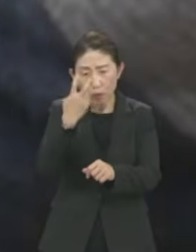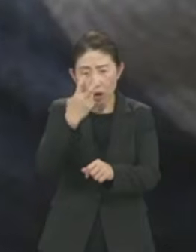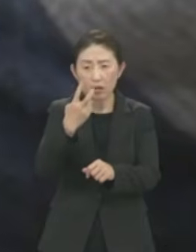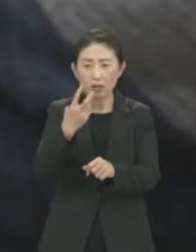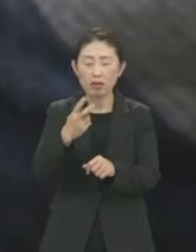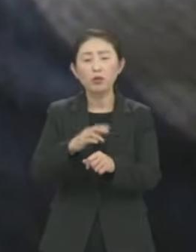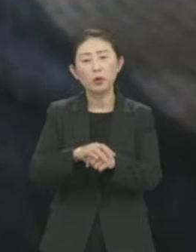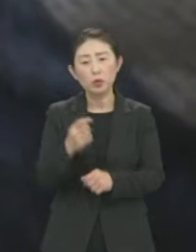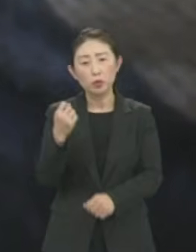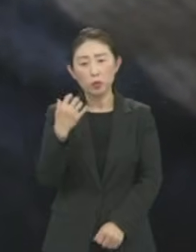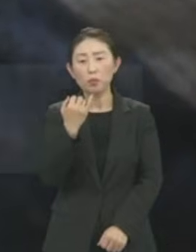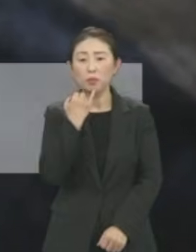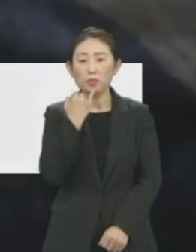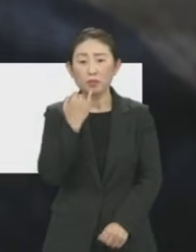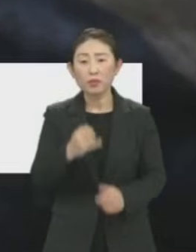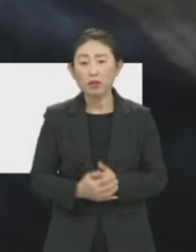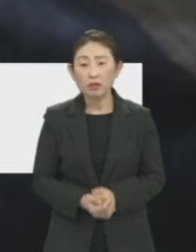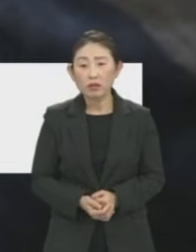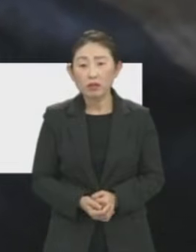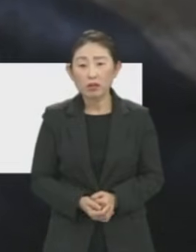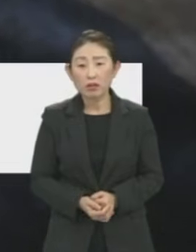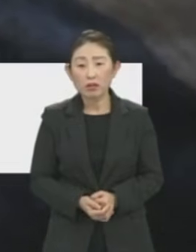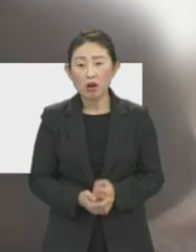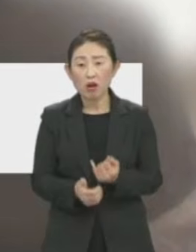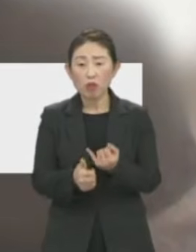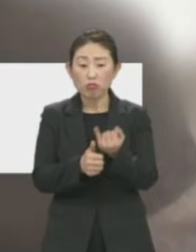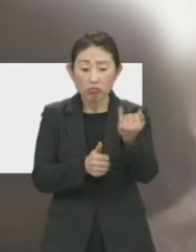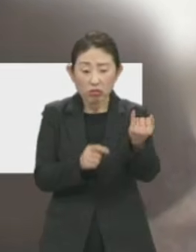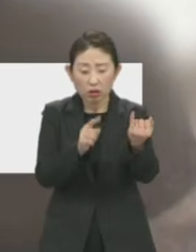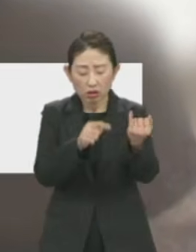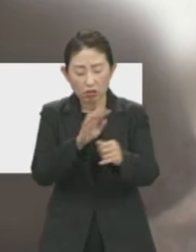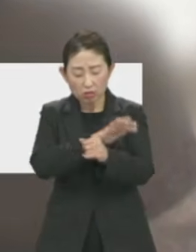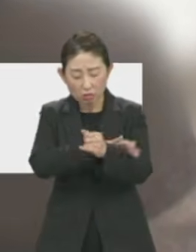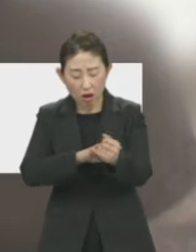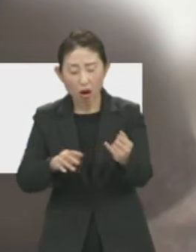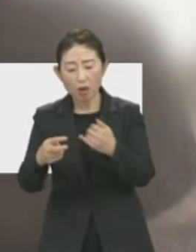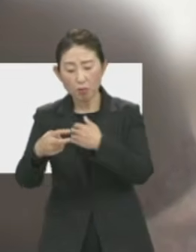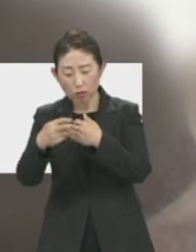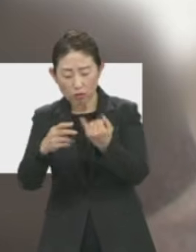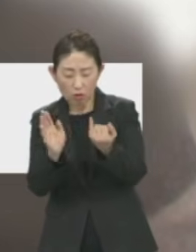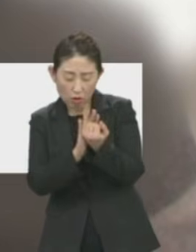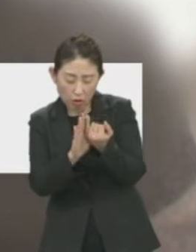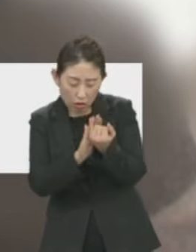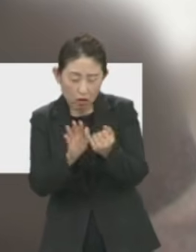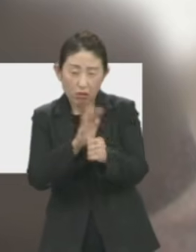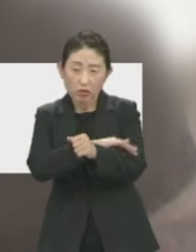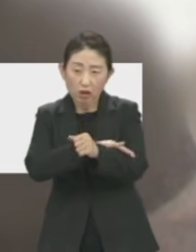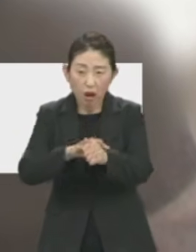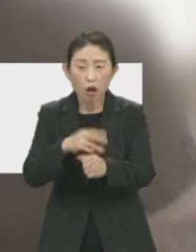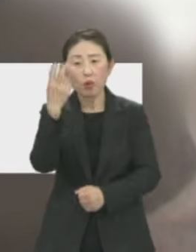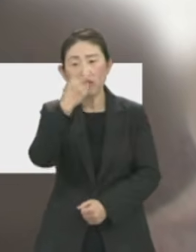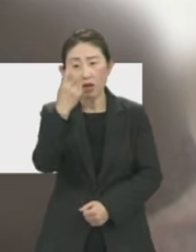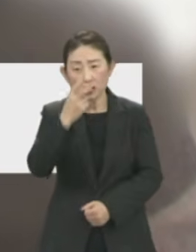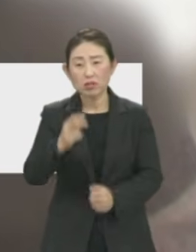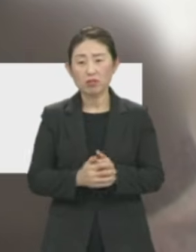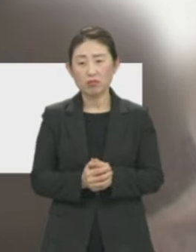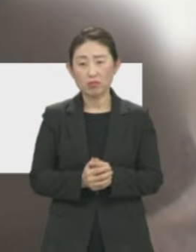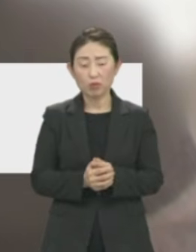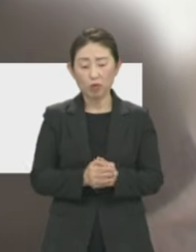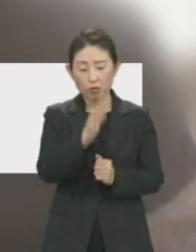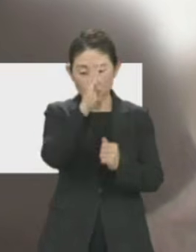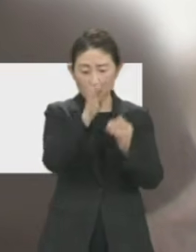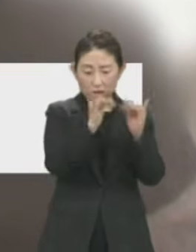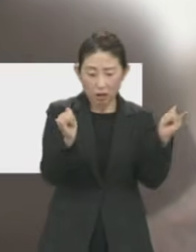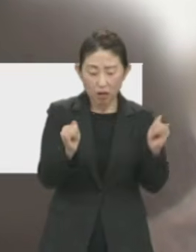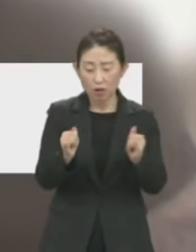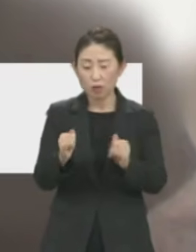있었습니다. 환자한테 특별한 관심을 받고 하는구나. 그래서 환자와